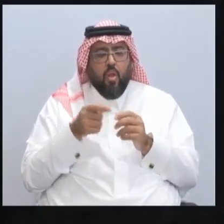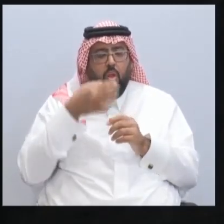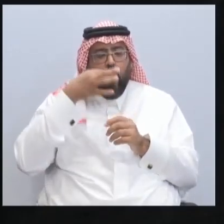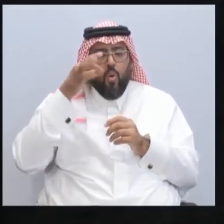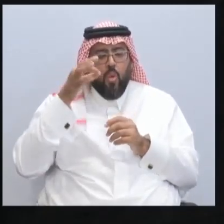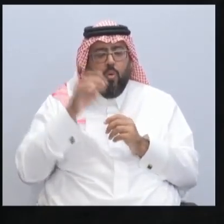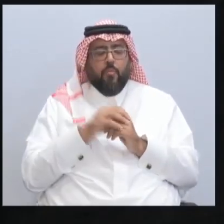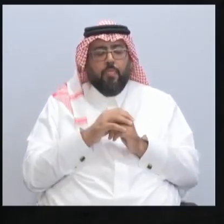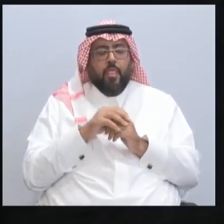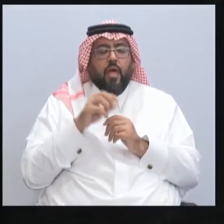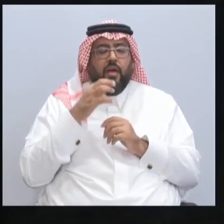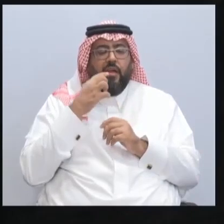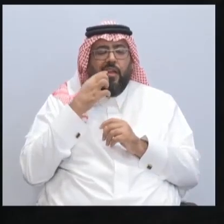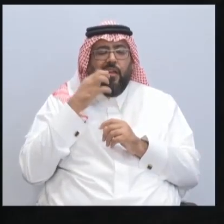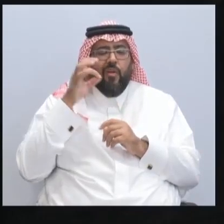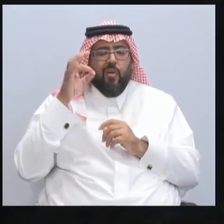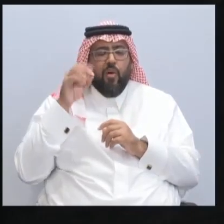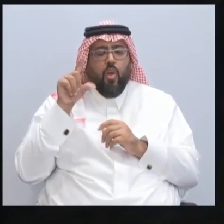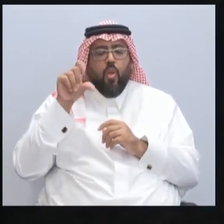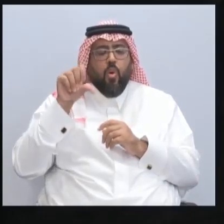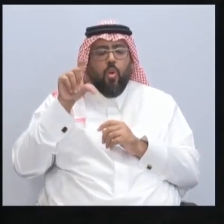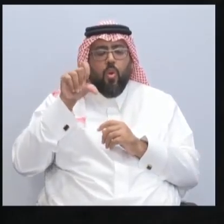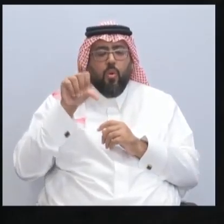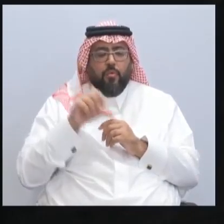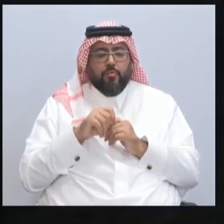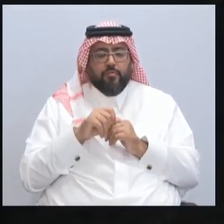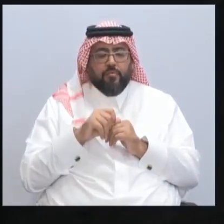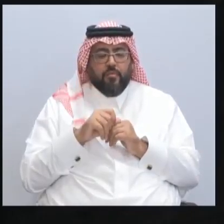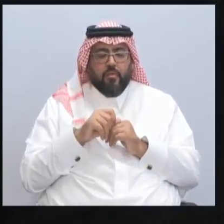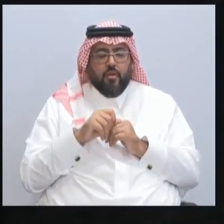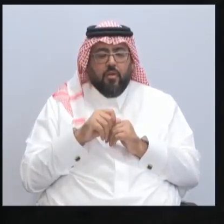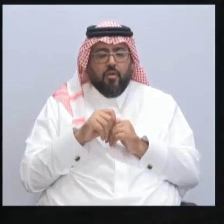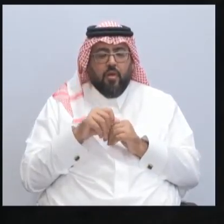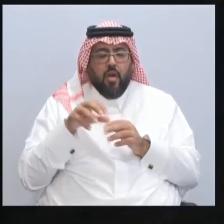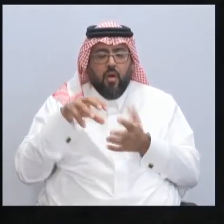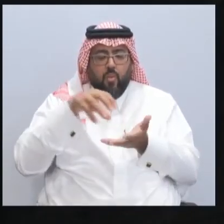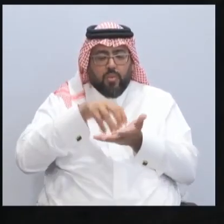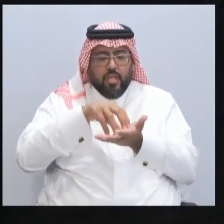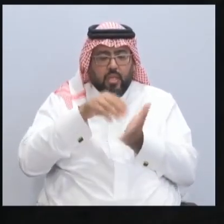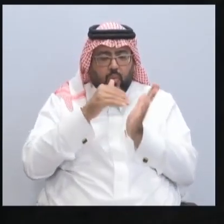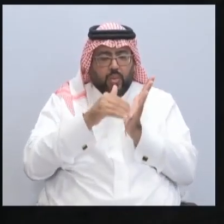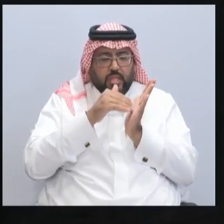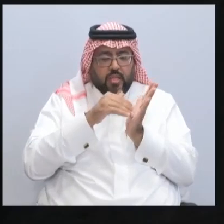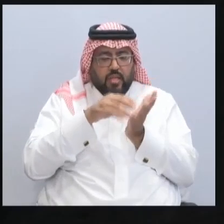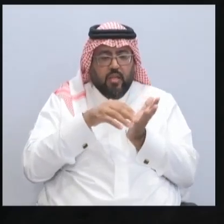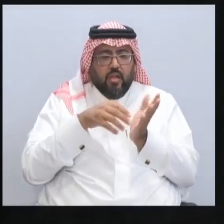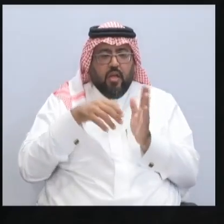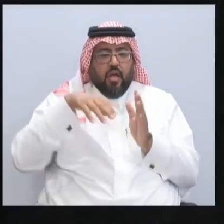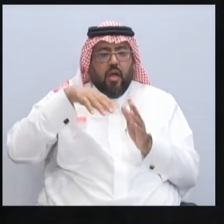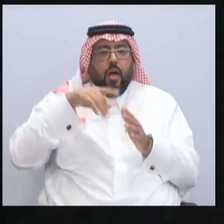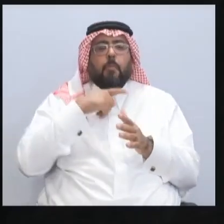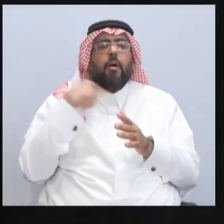في المناطق الداخليه اعتمدوا على رعي الابل والاغنام وزراعه